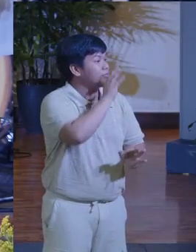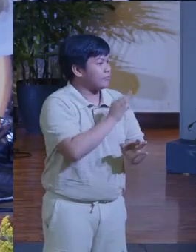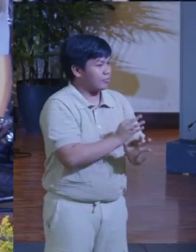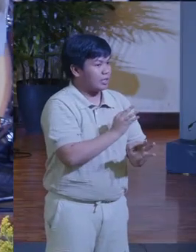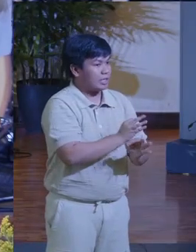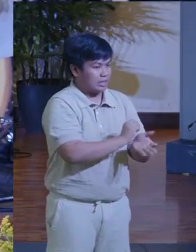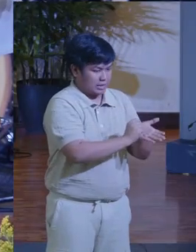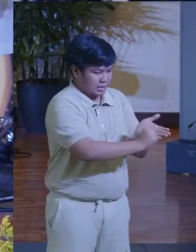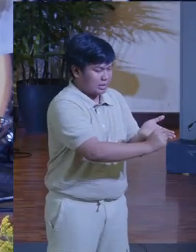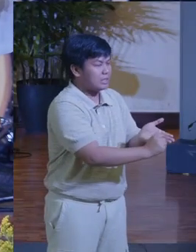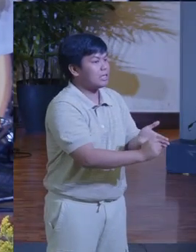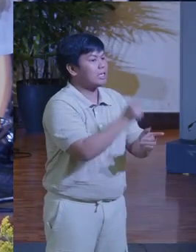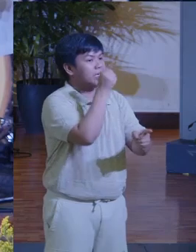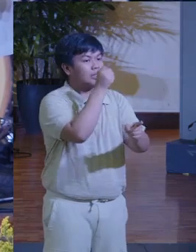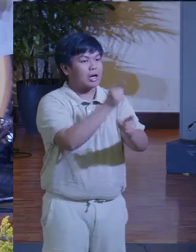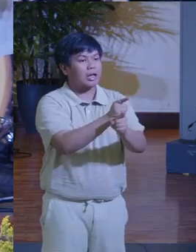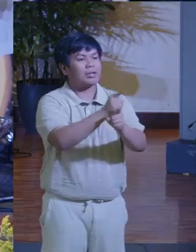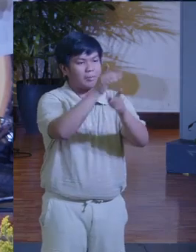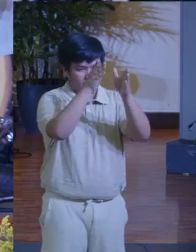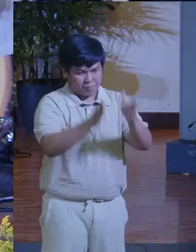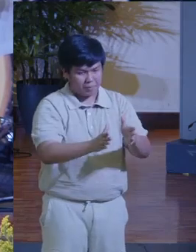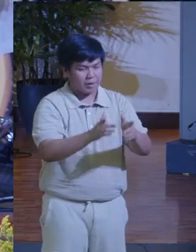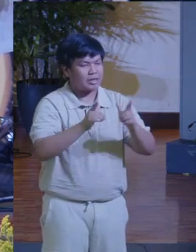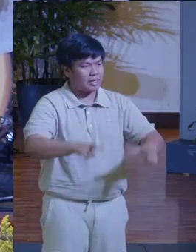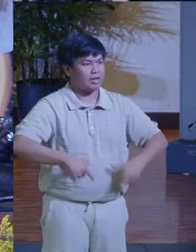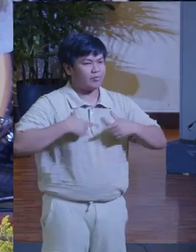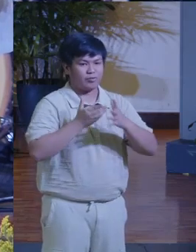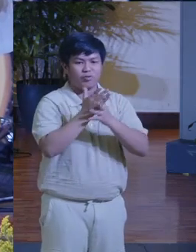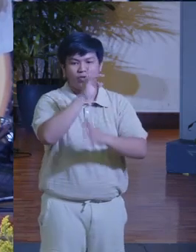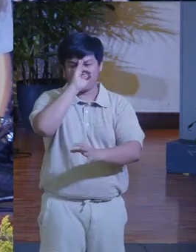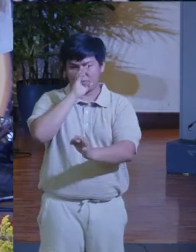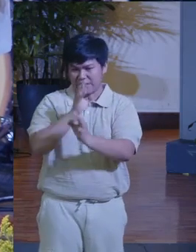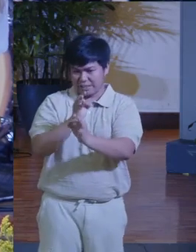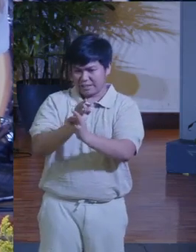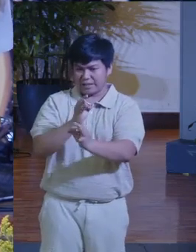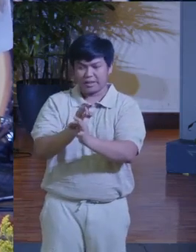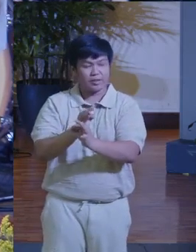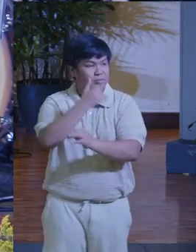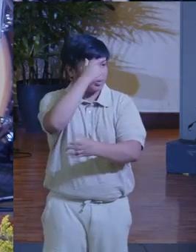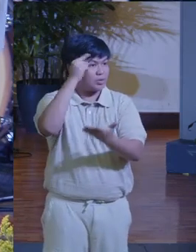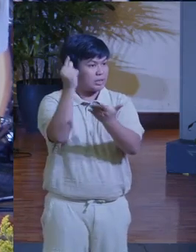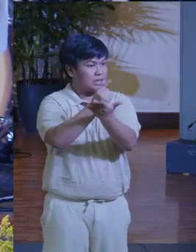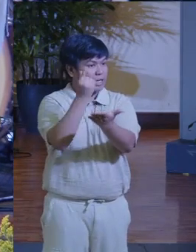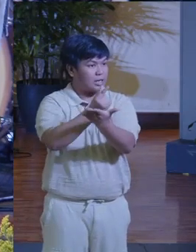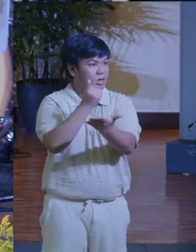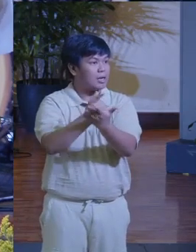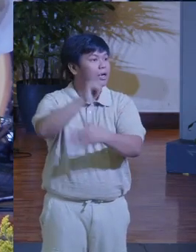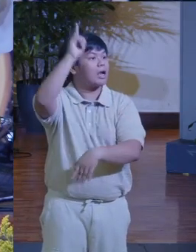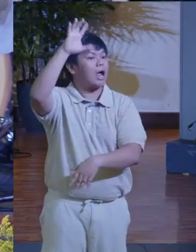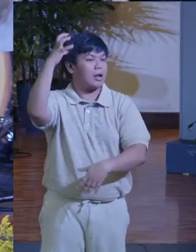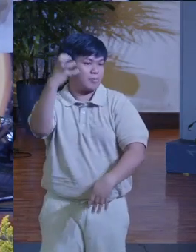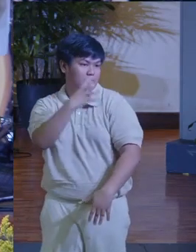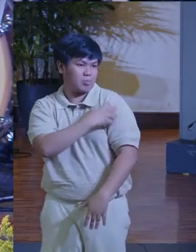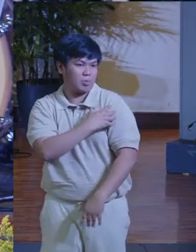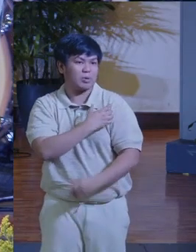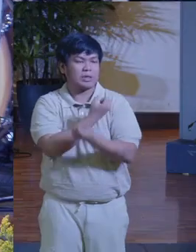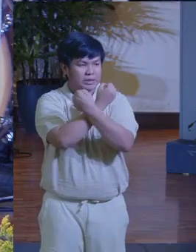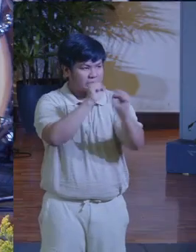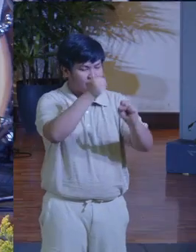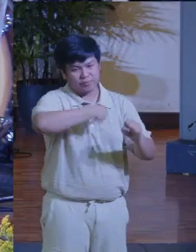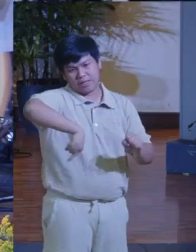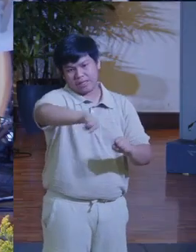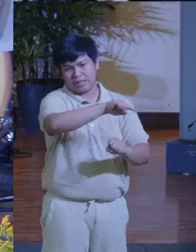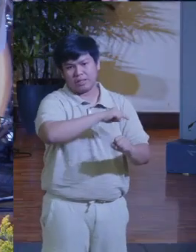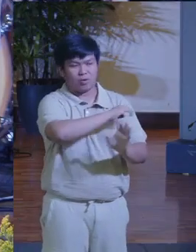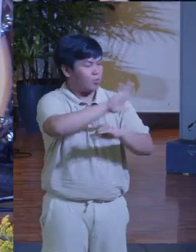is written, the righteous shall live by faith. Ang sabi niya kasi, the gospel is the power of God for salvation